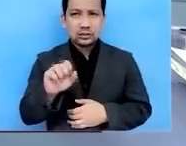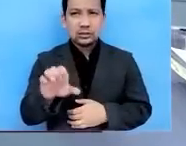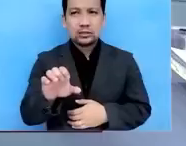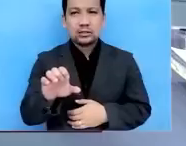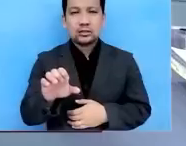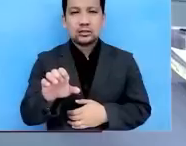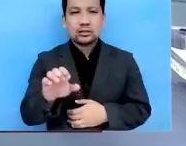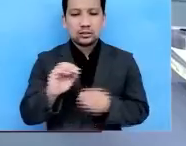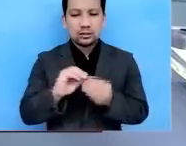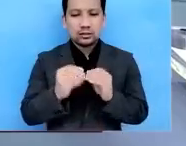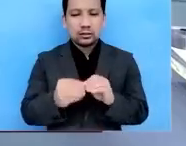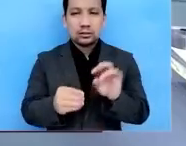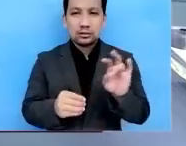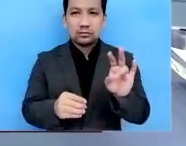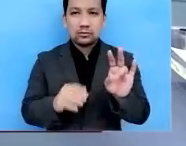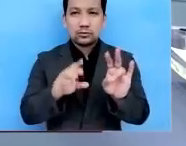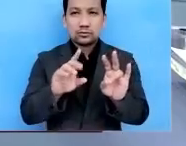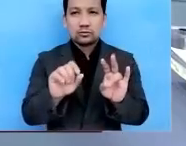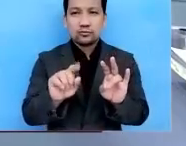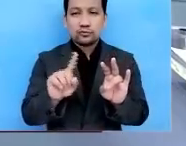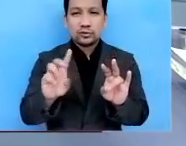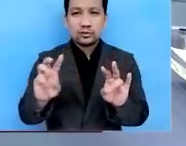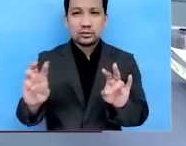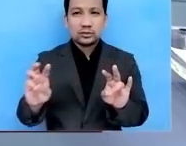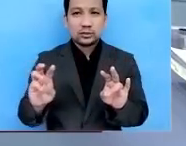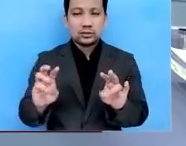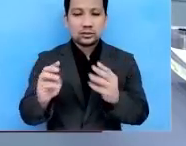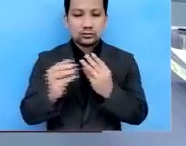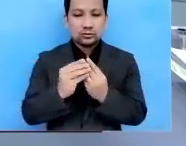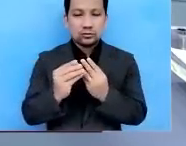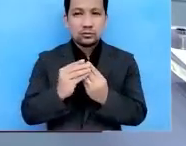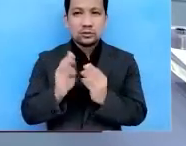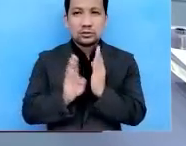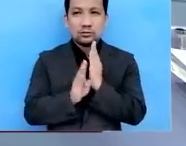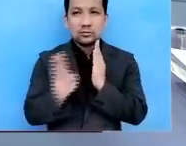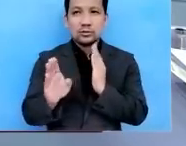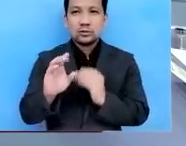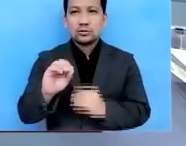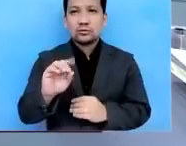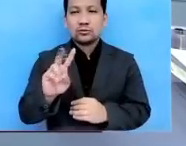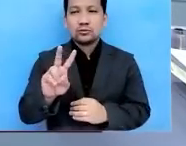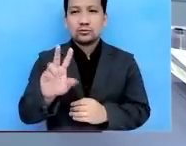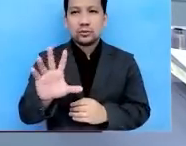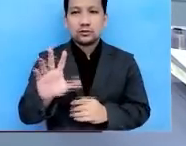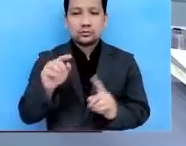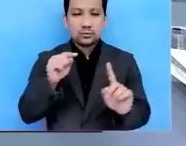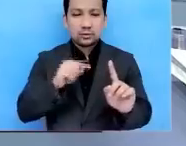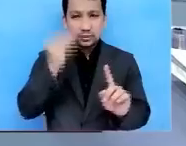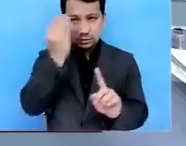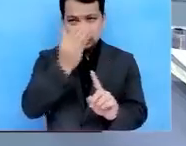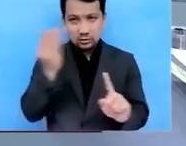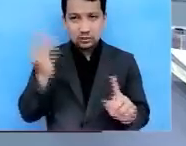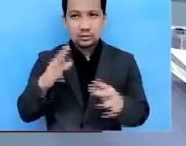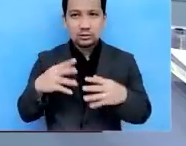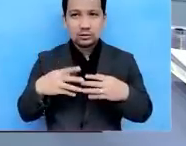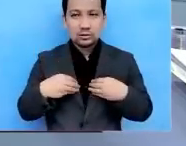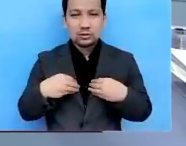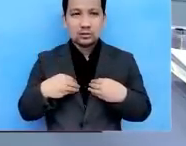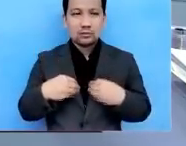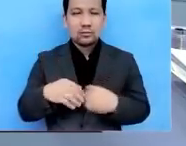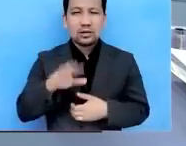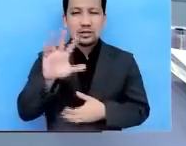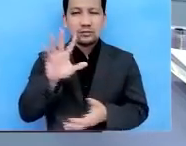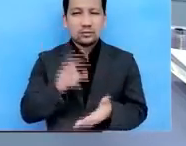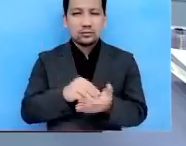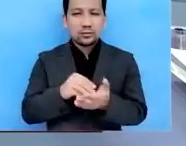number 17166 sa Muntinlupa RTC Branch 205, inakusahan si Dilima ng pagtanggap ng 5 milyong pisong